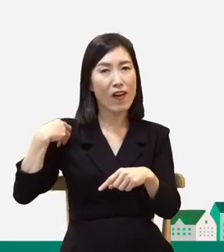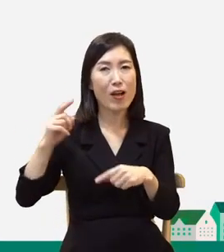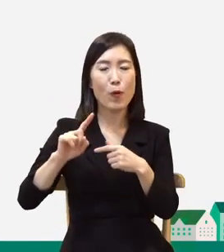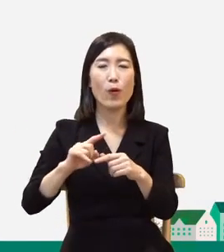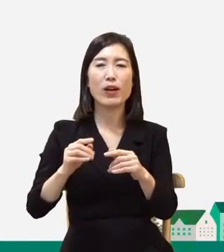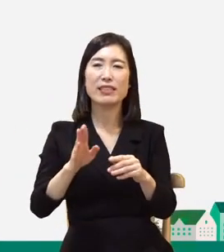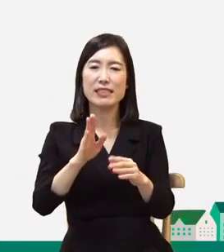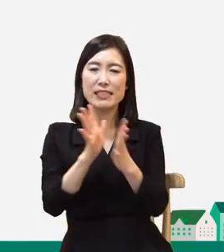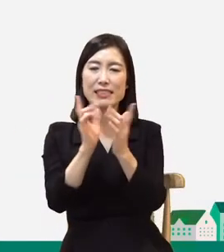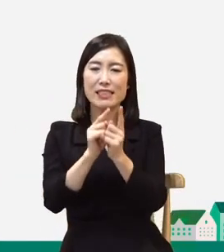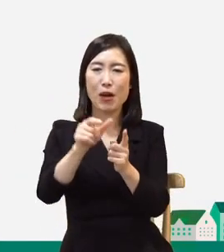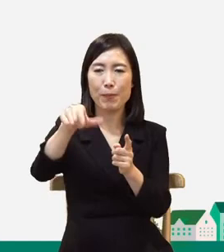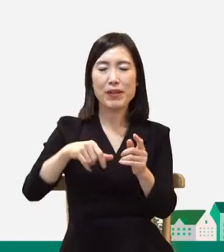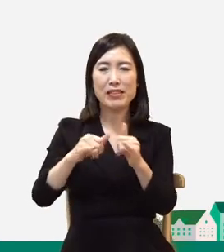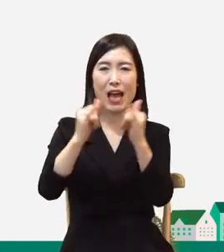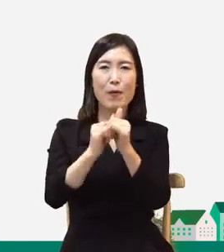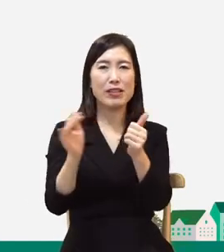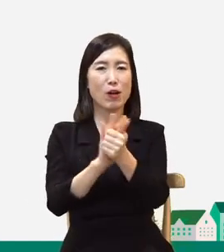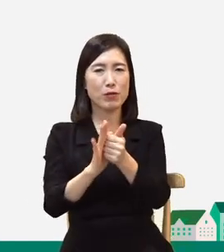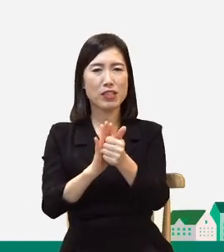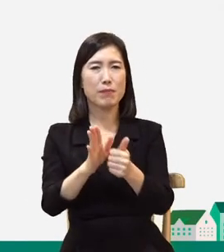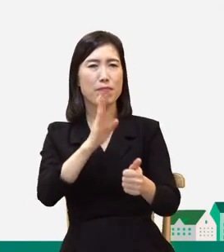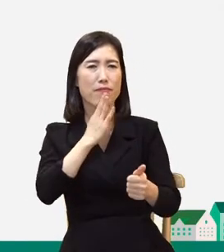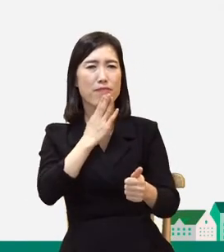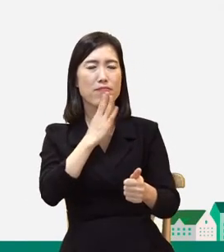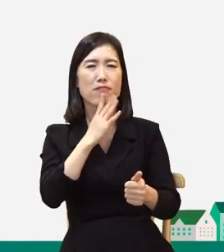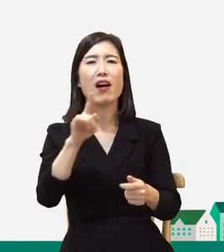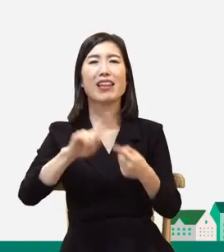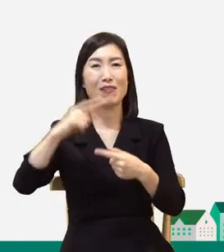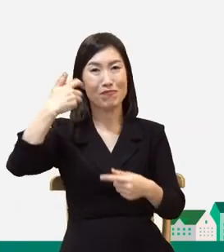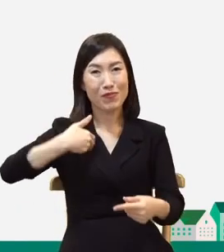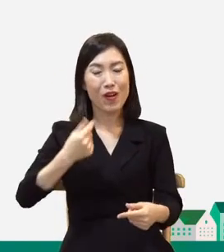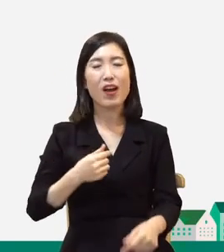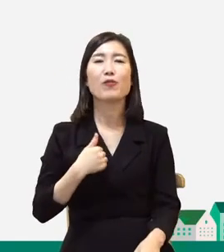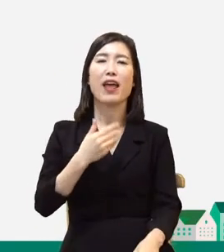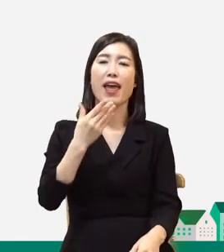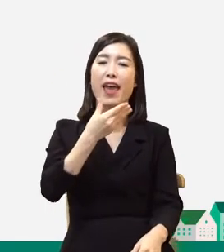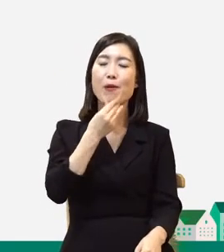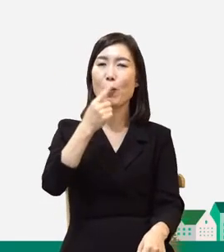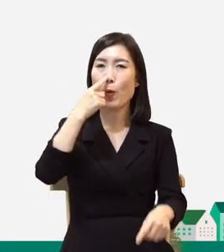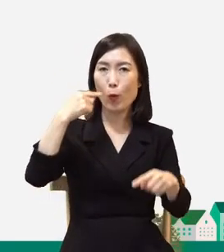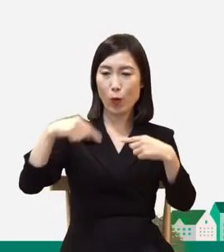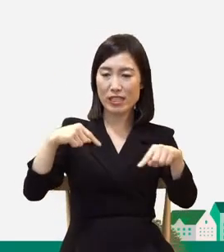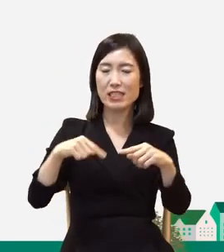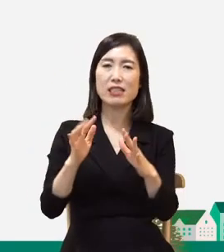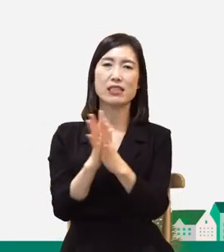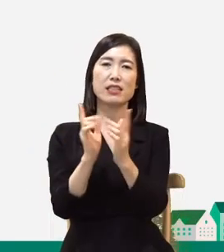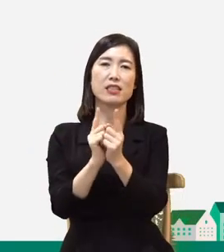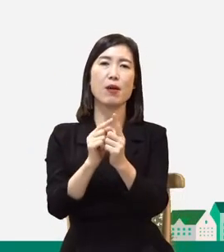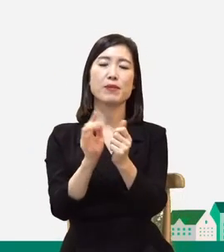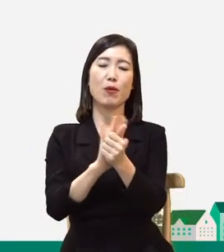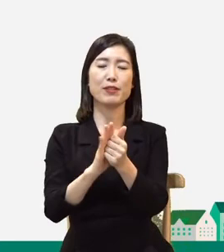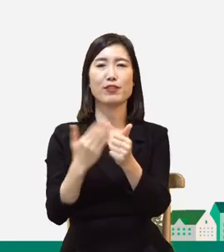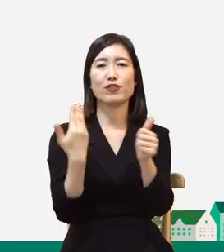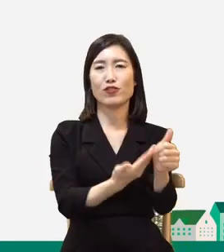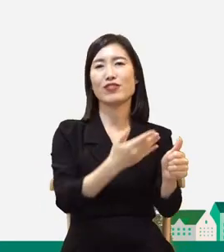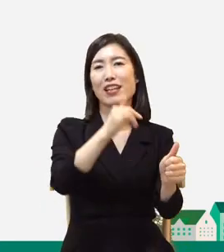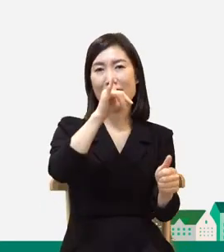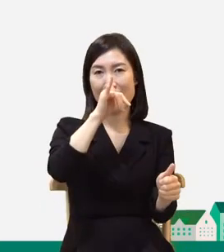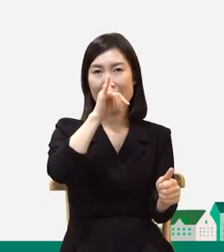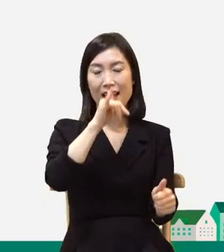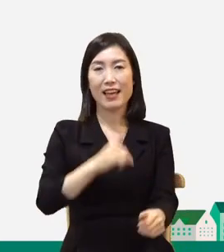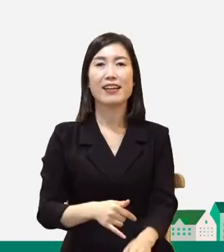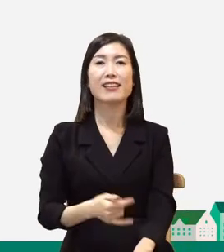직접적인 사회 서비스 제공인지에 대한 부분인데요. 저희는 행복 코치가 직접 서비스를 제공하는 인력입니다.